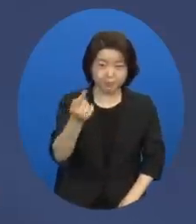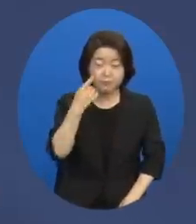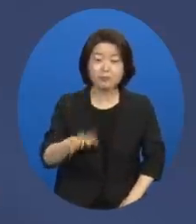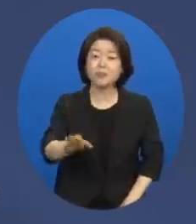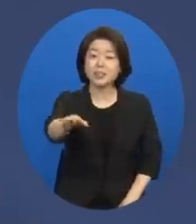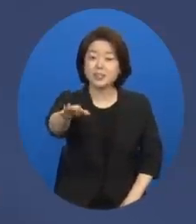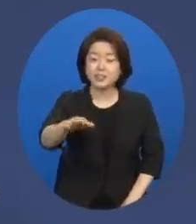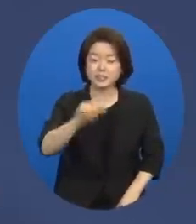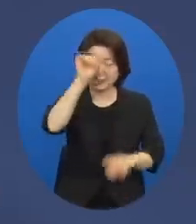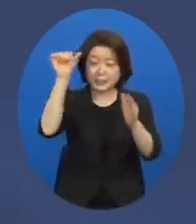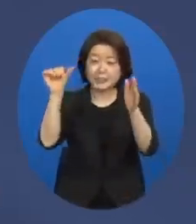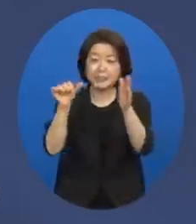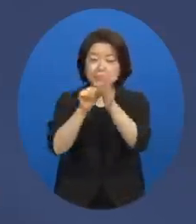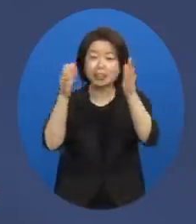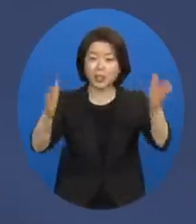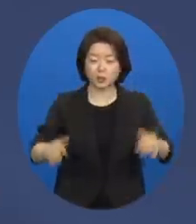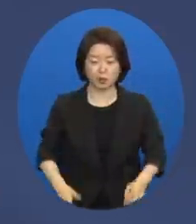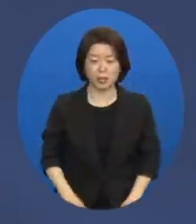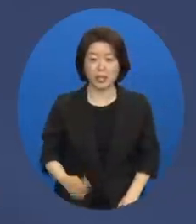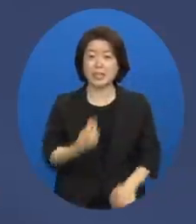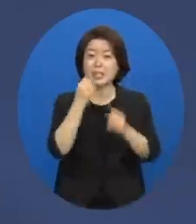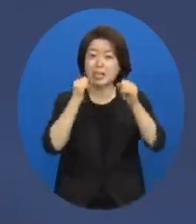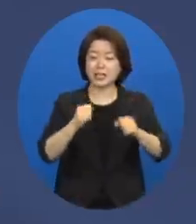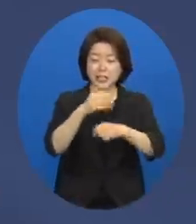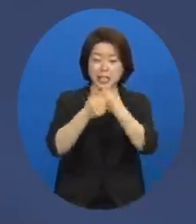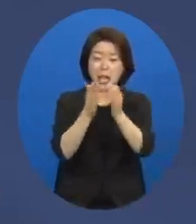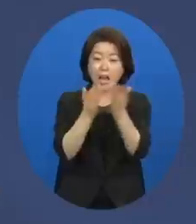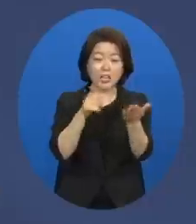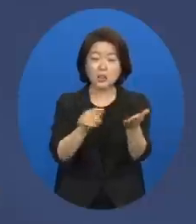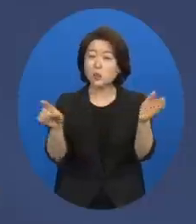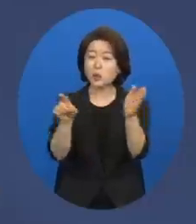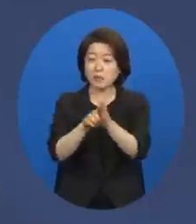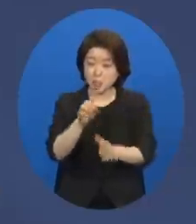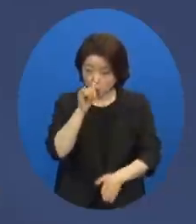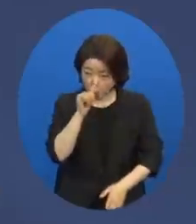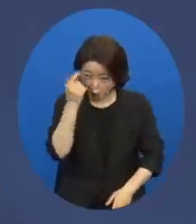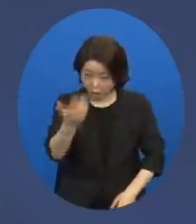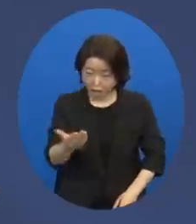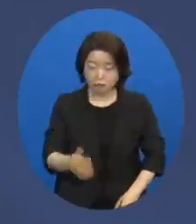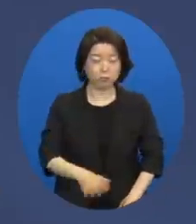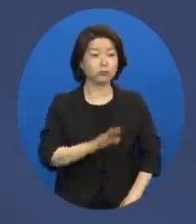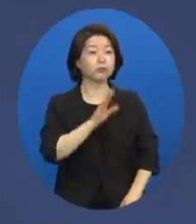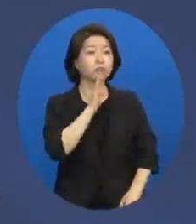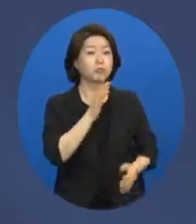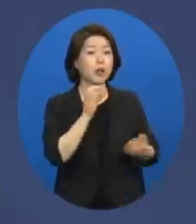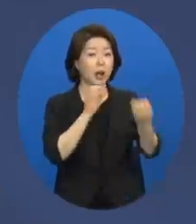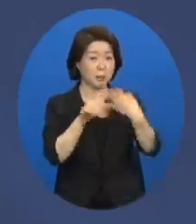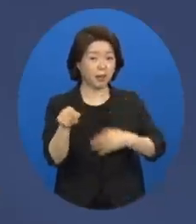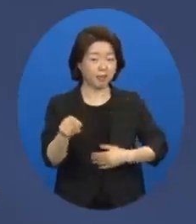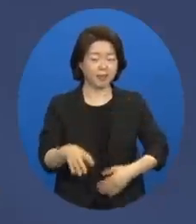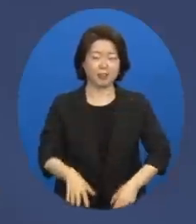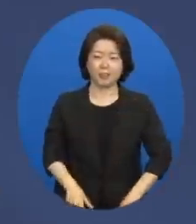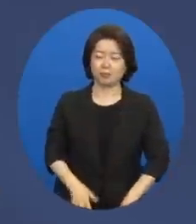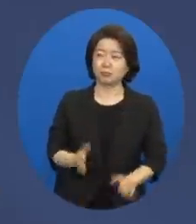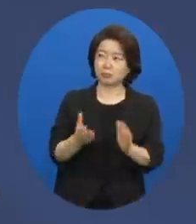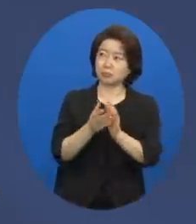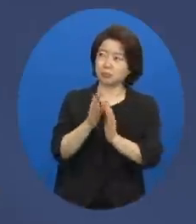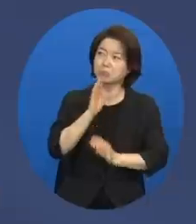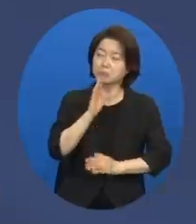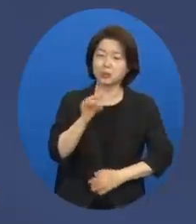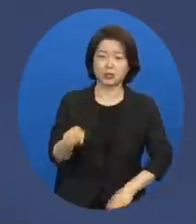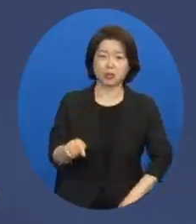당신 생애에 이 살아계신 하나님의 말씀이라고 믿냐. 그렇다는 거예요. 그럼 이 살아계신 하나님의 말씀을